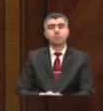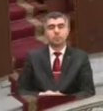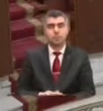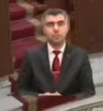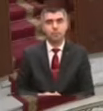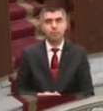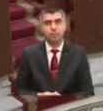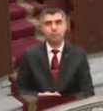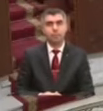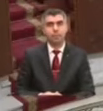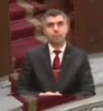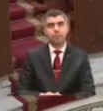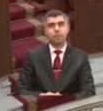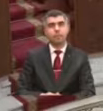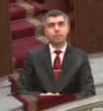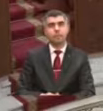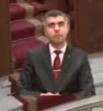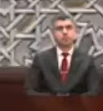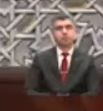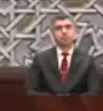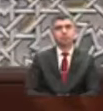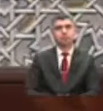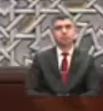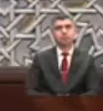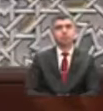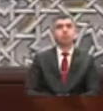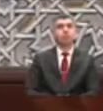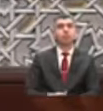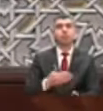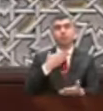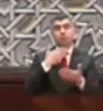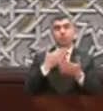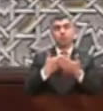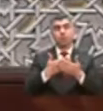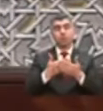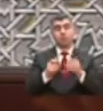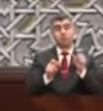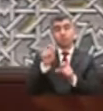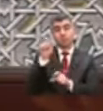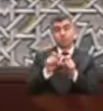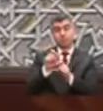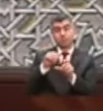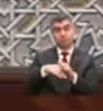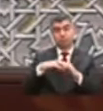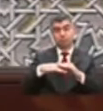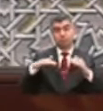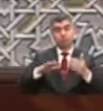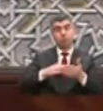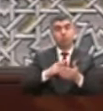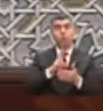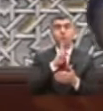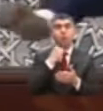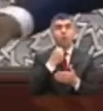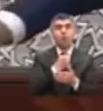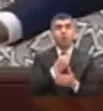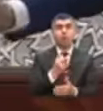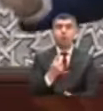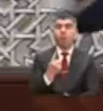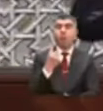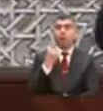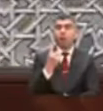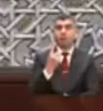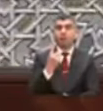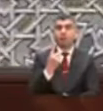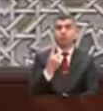شكرا وأعطي الكلمة. شكرا سيدات السادة النواب المحترمين، حكومة واحدة، كنتم في